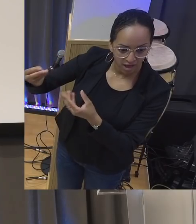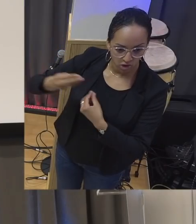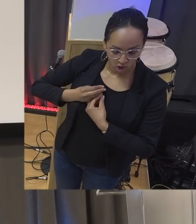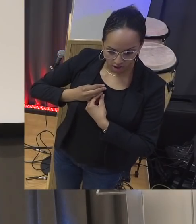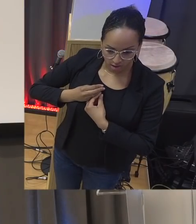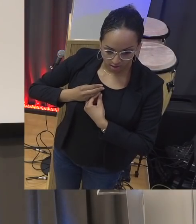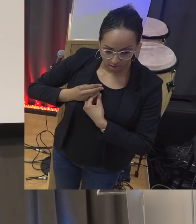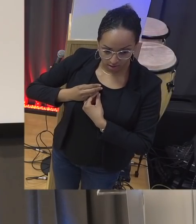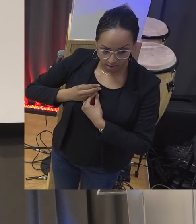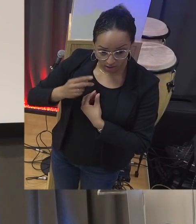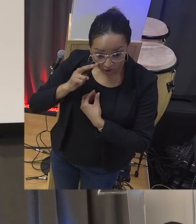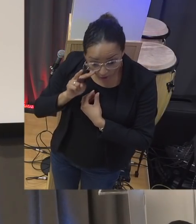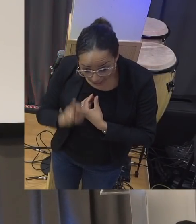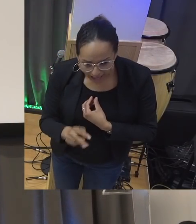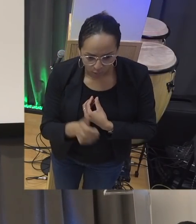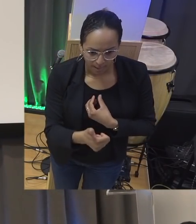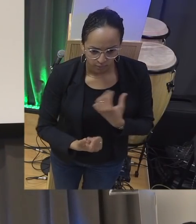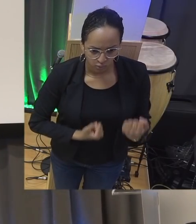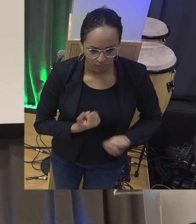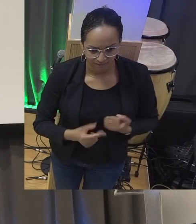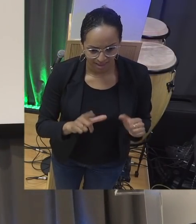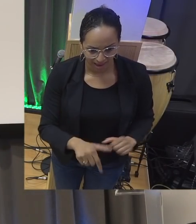souffrance de ce pasteur.